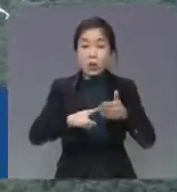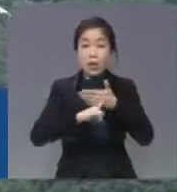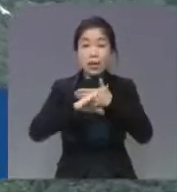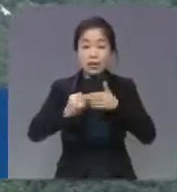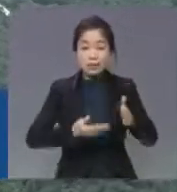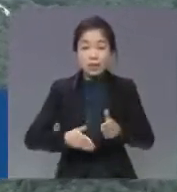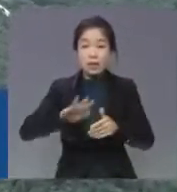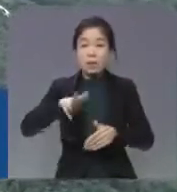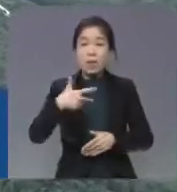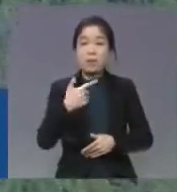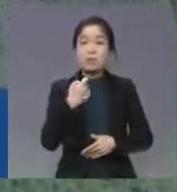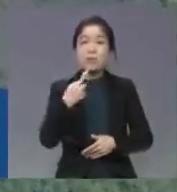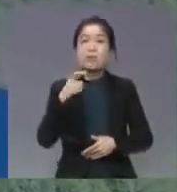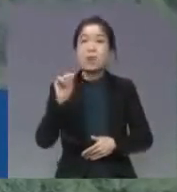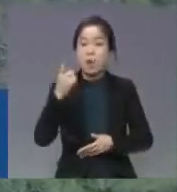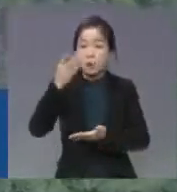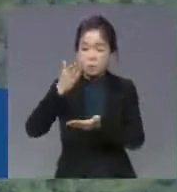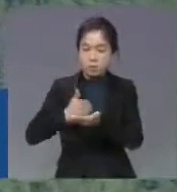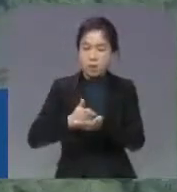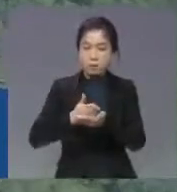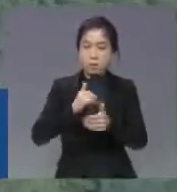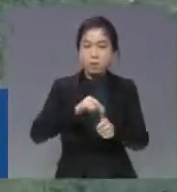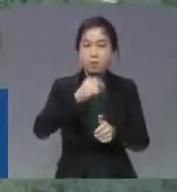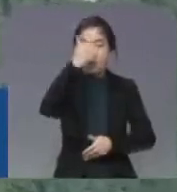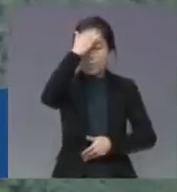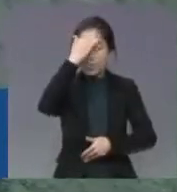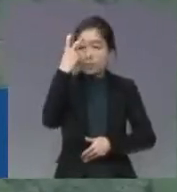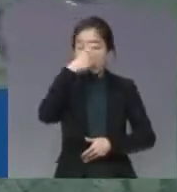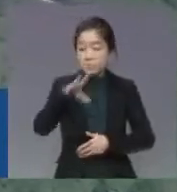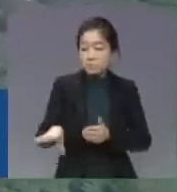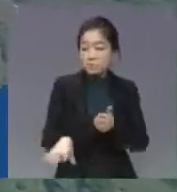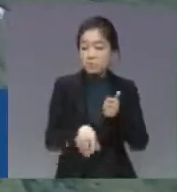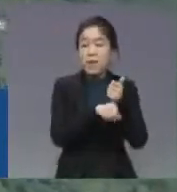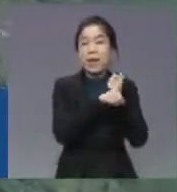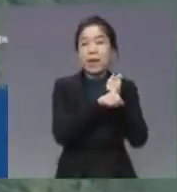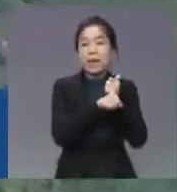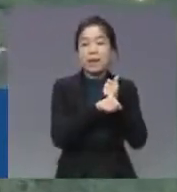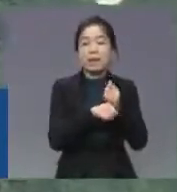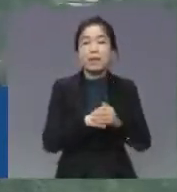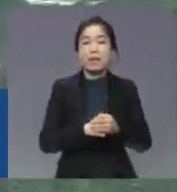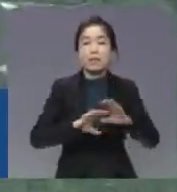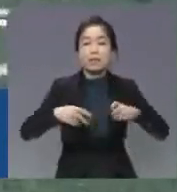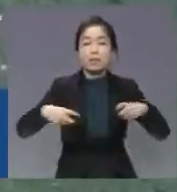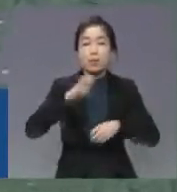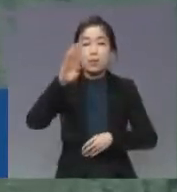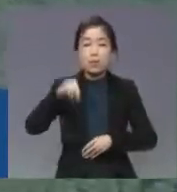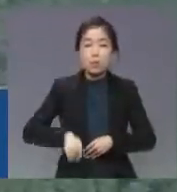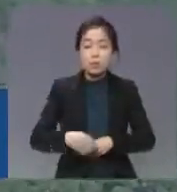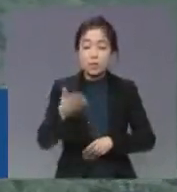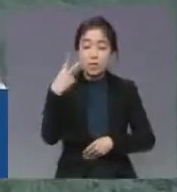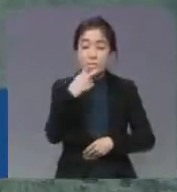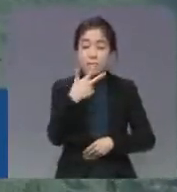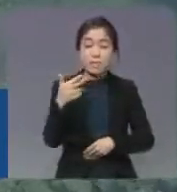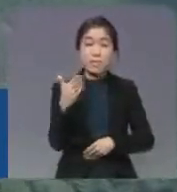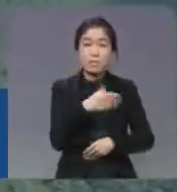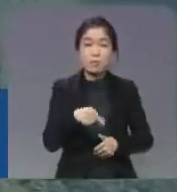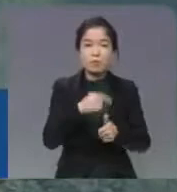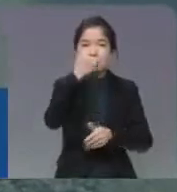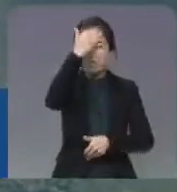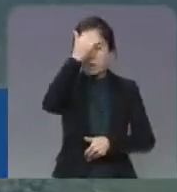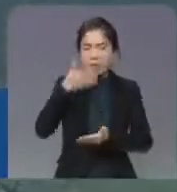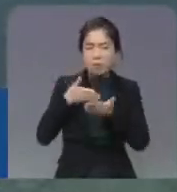지방도 861호선에서 구례군이 관리하는 군도로 편입됩니다. 국토교통부는 지난 2007년부터